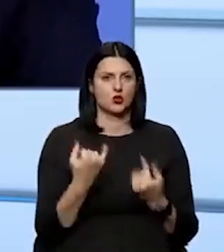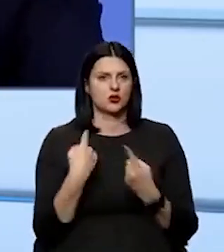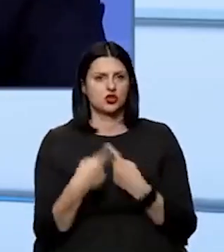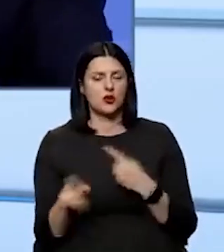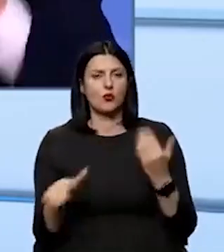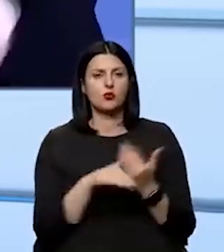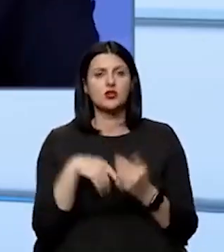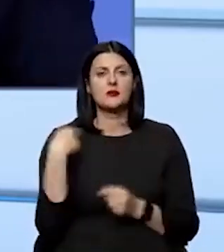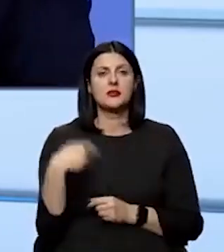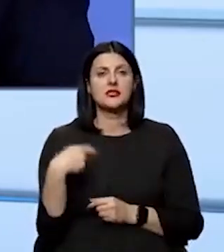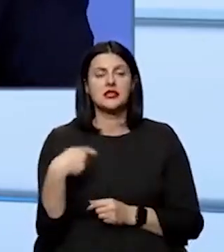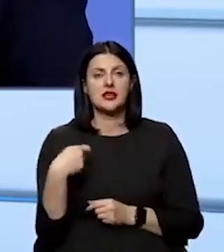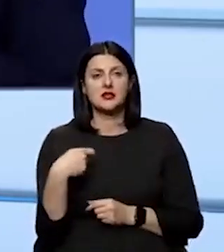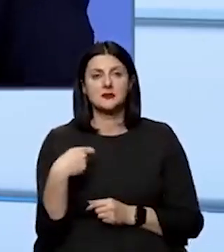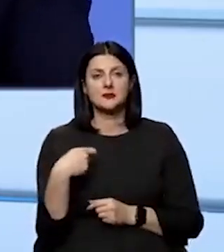помічник президента